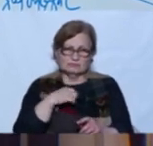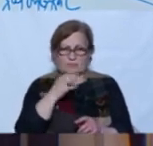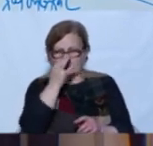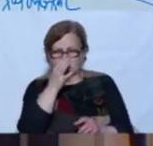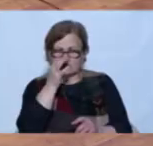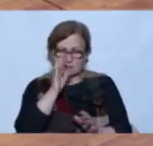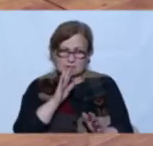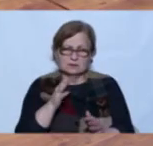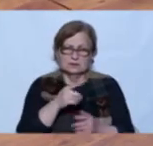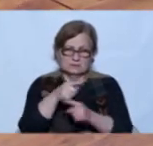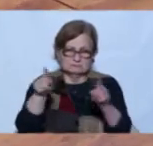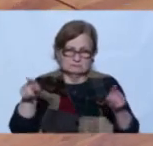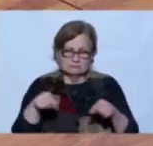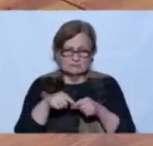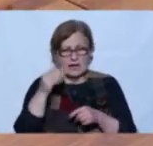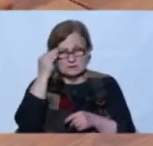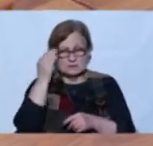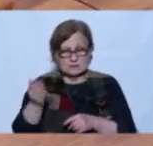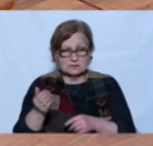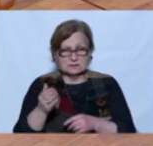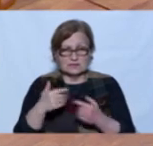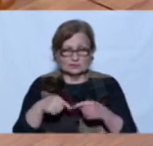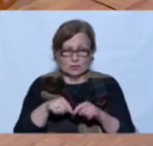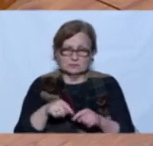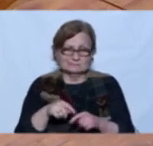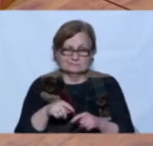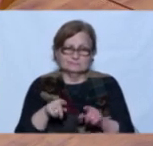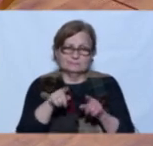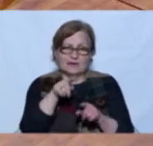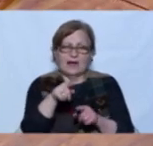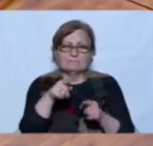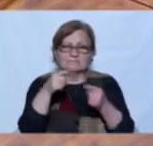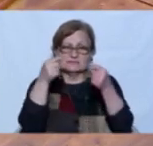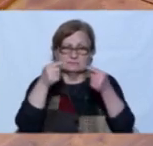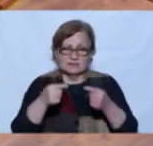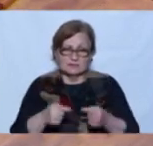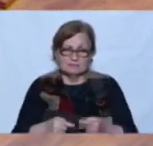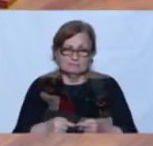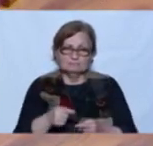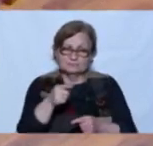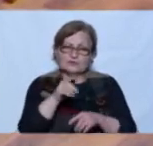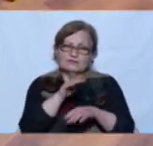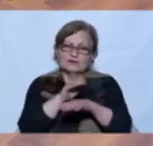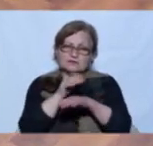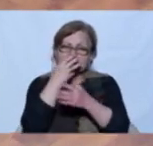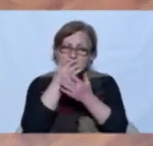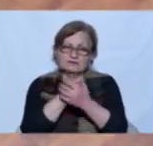საზოგადოების გარკვეული აზრისას, ამის მიხედვით თქვენ მოიტანთ